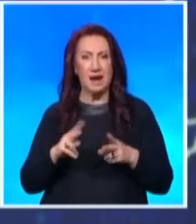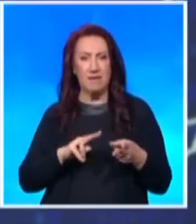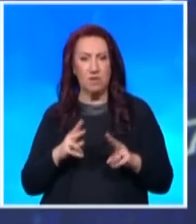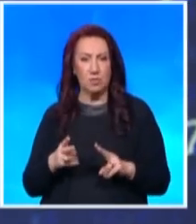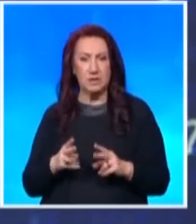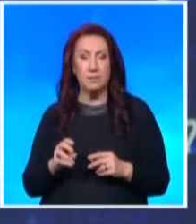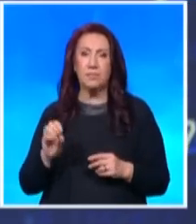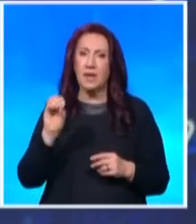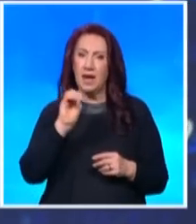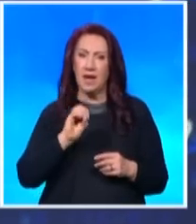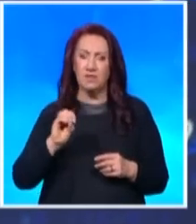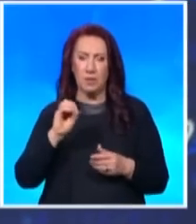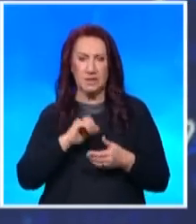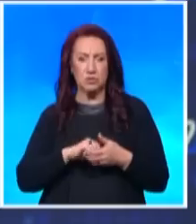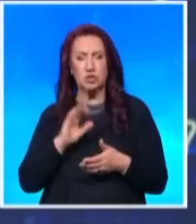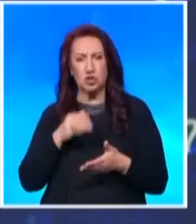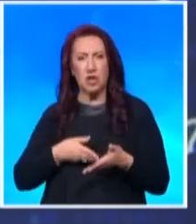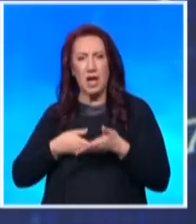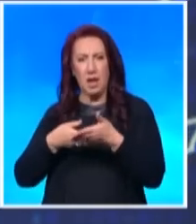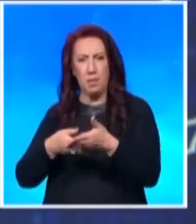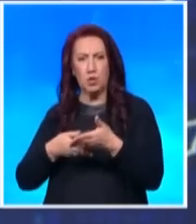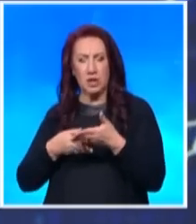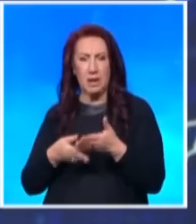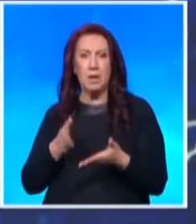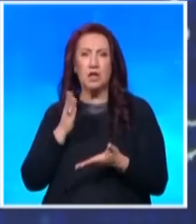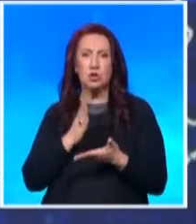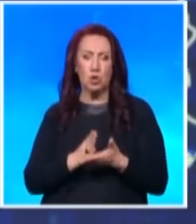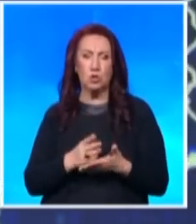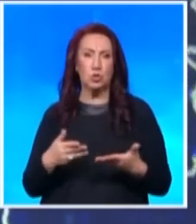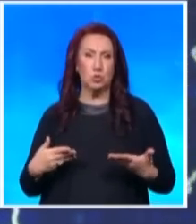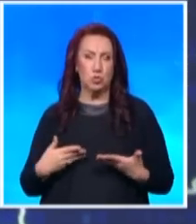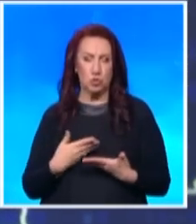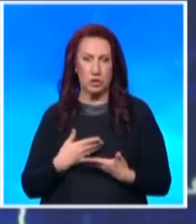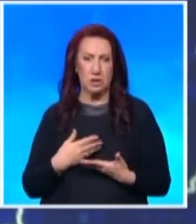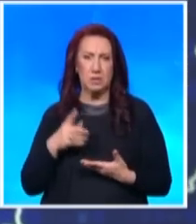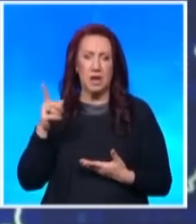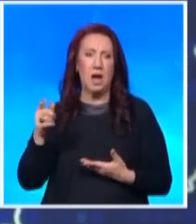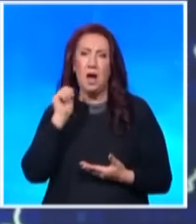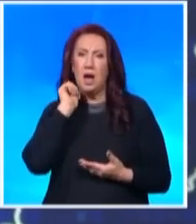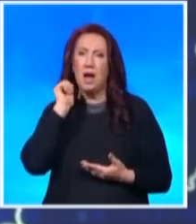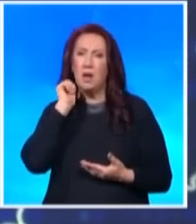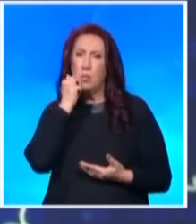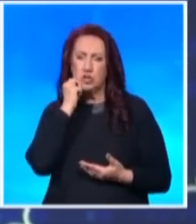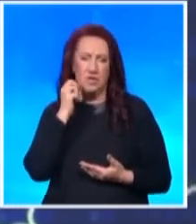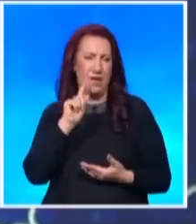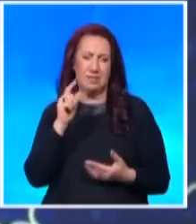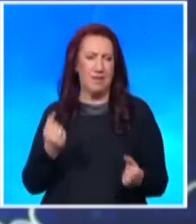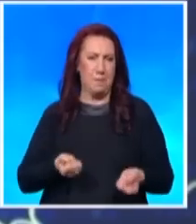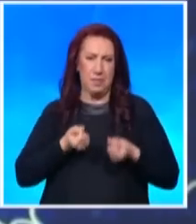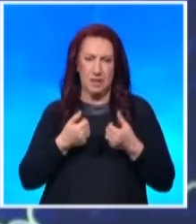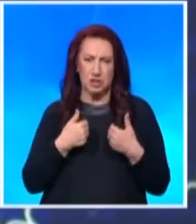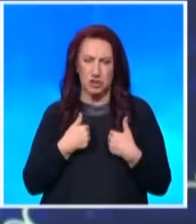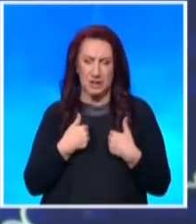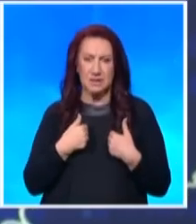Европейският съюз ще ви подкрепя по всички възможни начини, докато е необходимо. Кремъл не ни плаши и няма да ни оплаши, защото ние